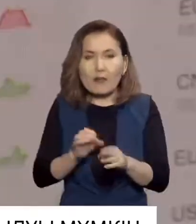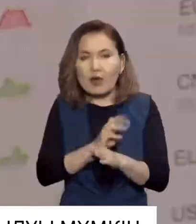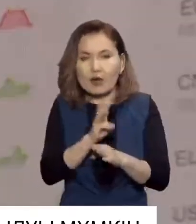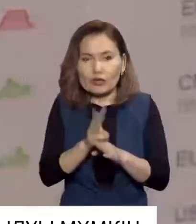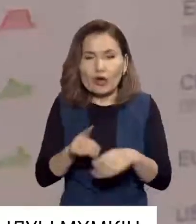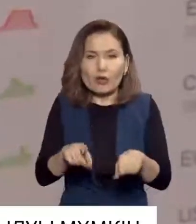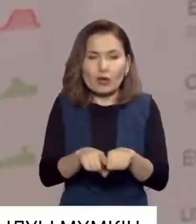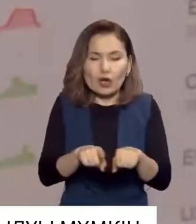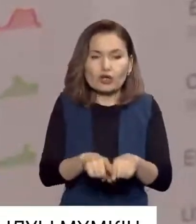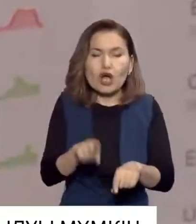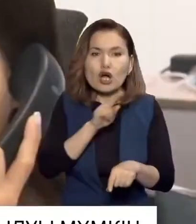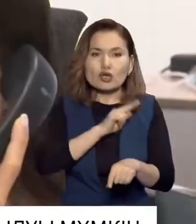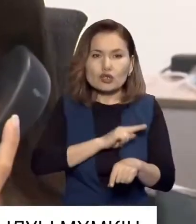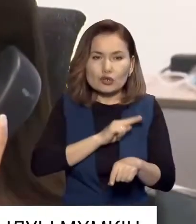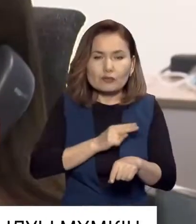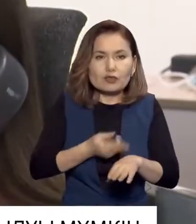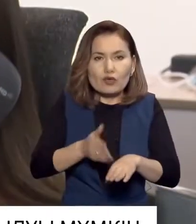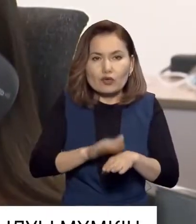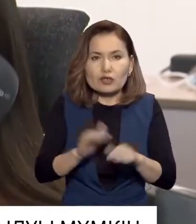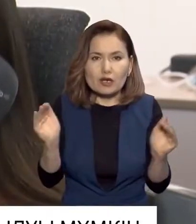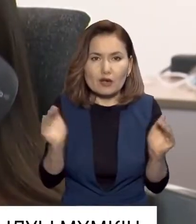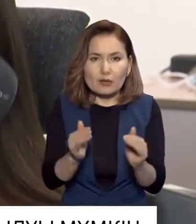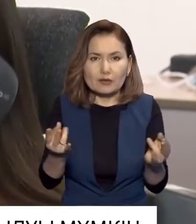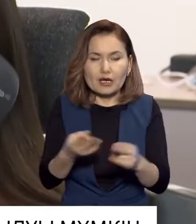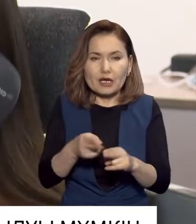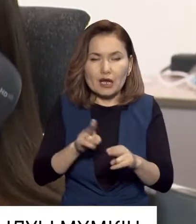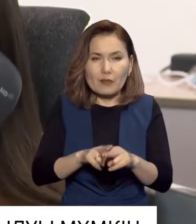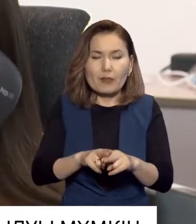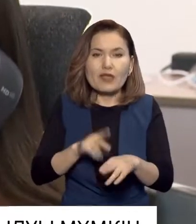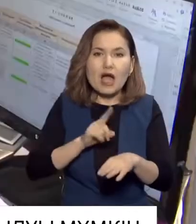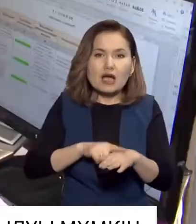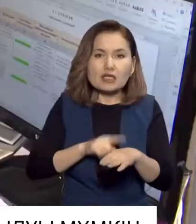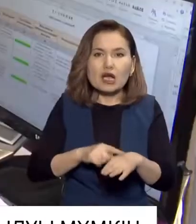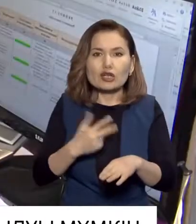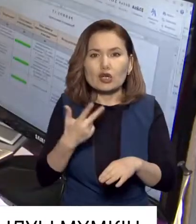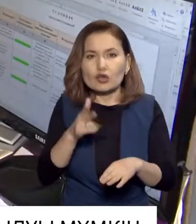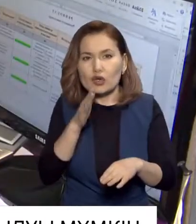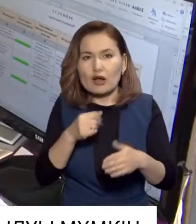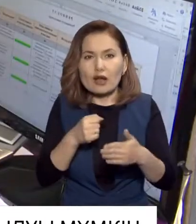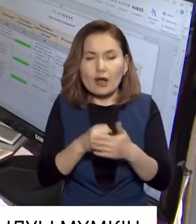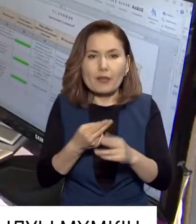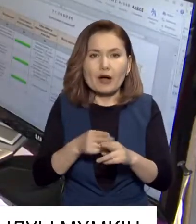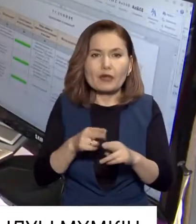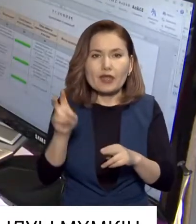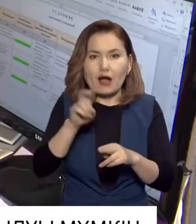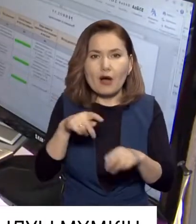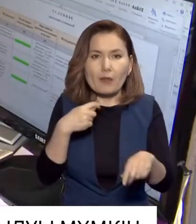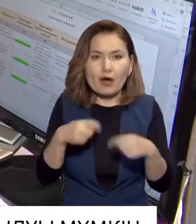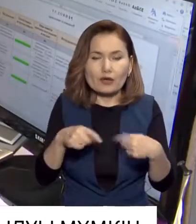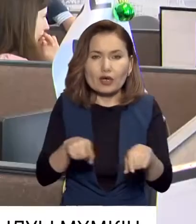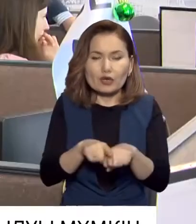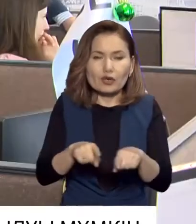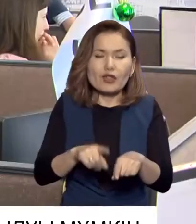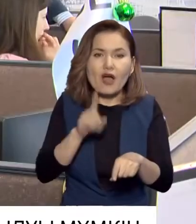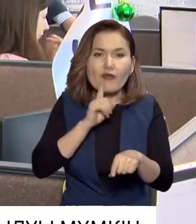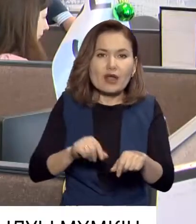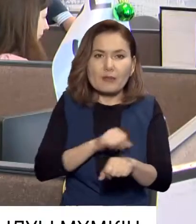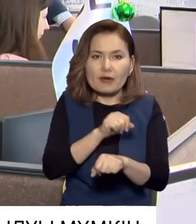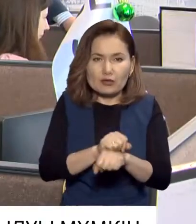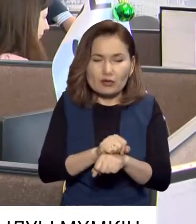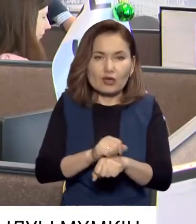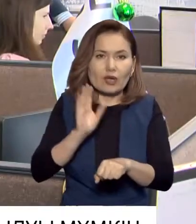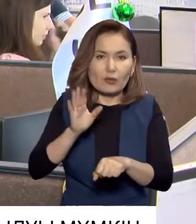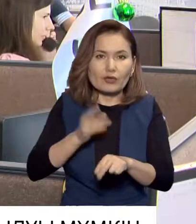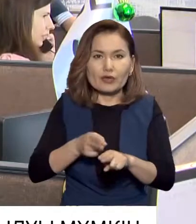түсетін қысымды барынша азайту қажет. Сондай-ақ сағат 3-ке дейін биржалық валюталық сауда-саттықты да толық тоқтата тұру мәселесі